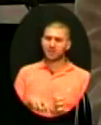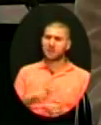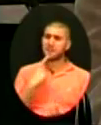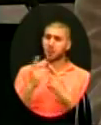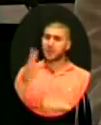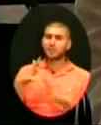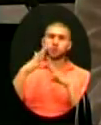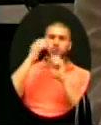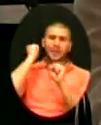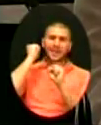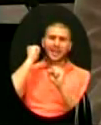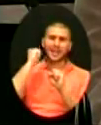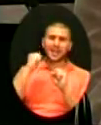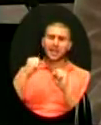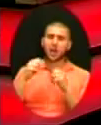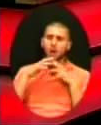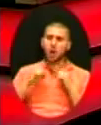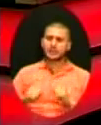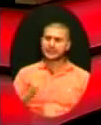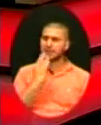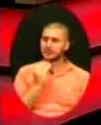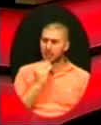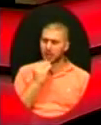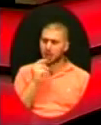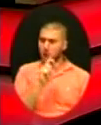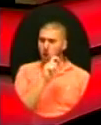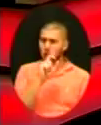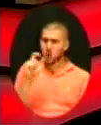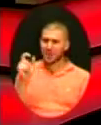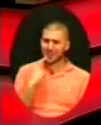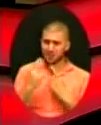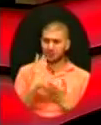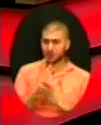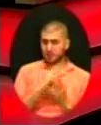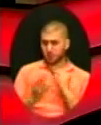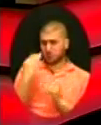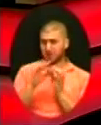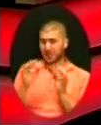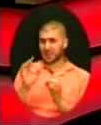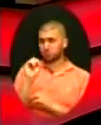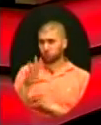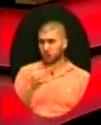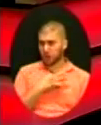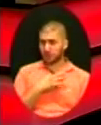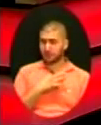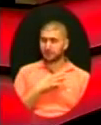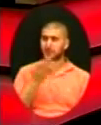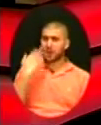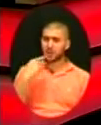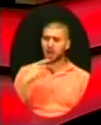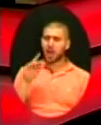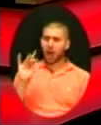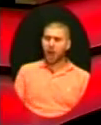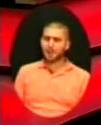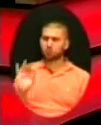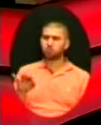גם שגריר אוסטריה בישראל. הכותר של הדיון, דיברנו עליה בתחילת המשדר שלנו, הייתה ההחרמה